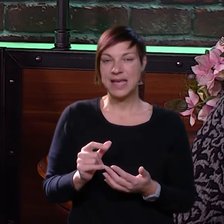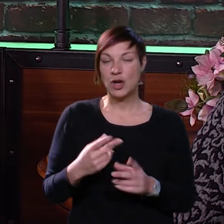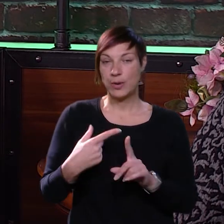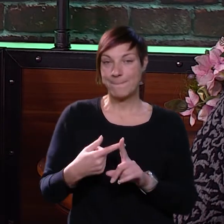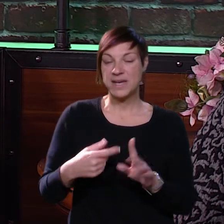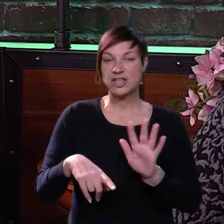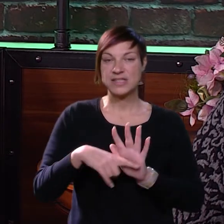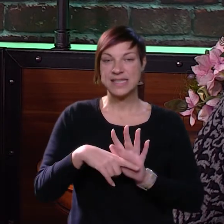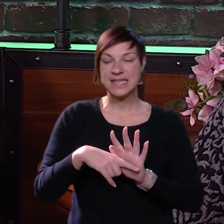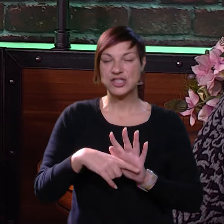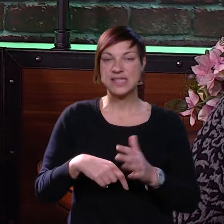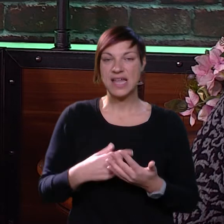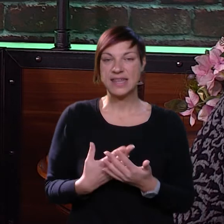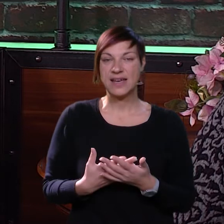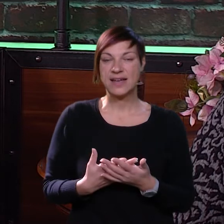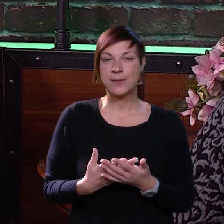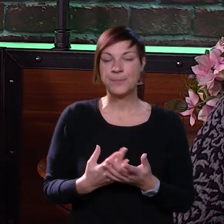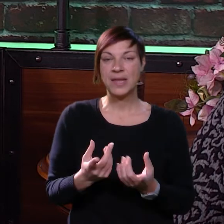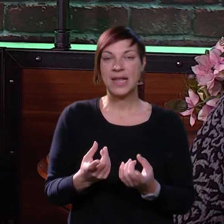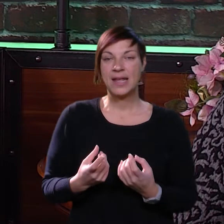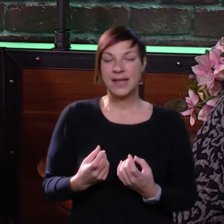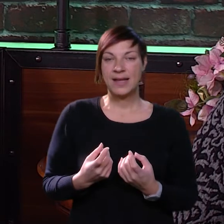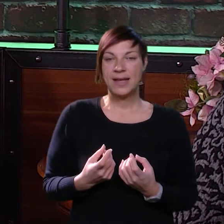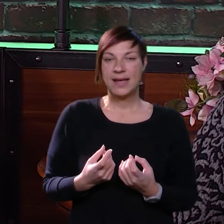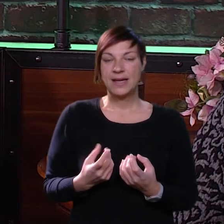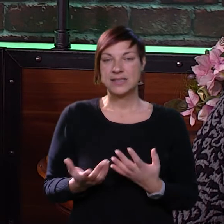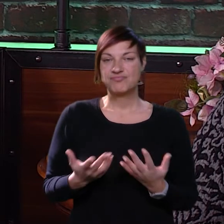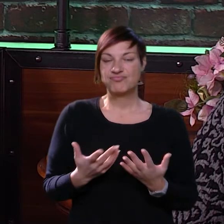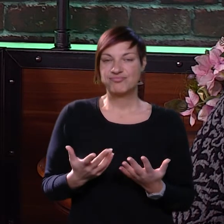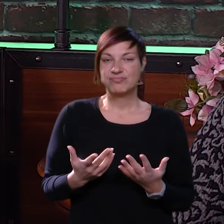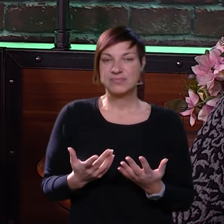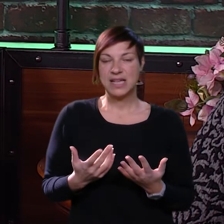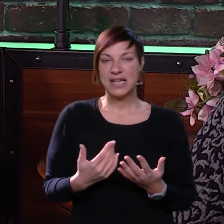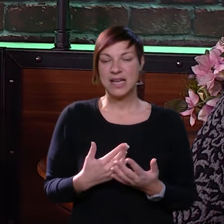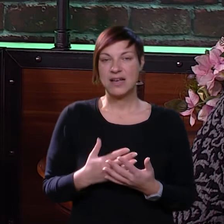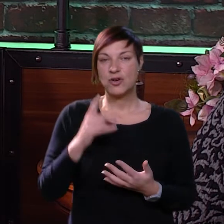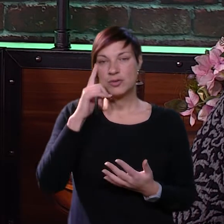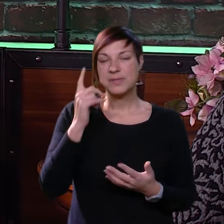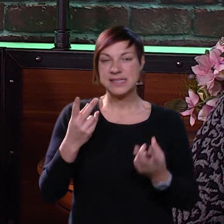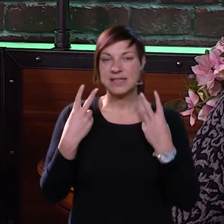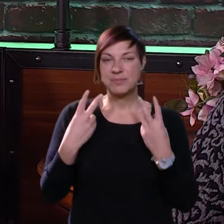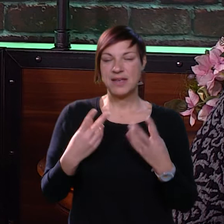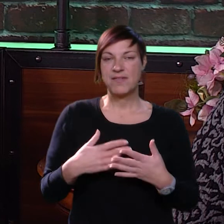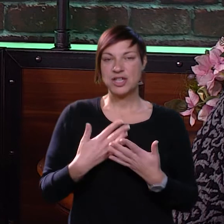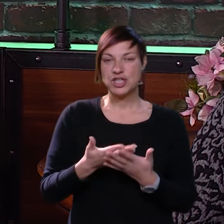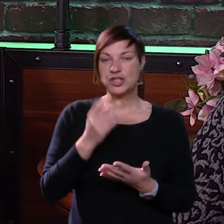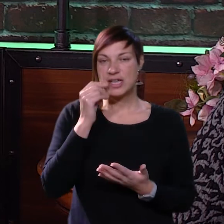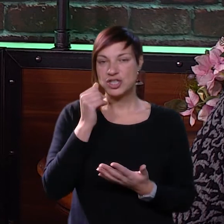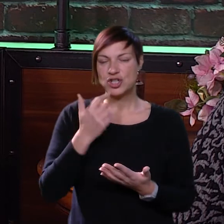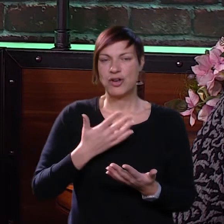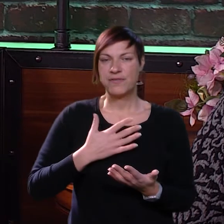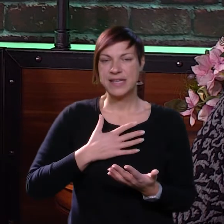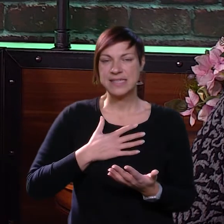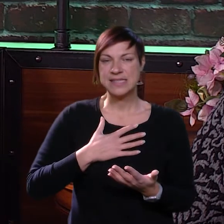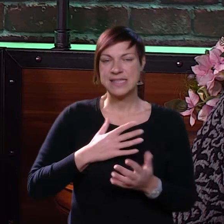i prednosti i nedostataka, ali nekako mislim da je važno da